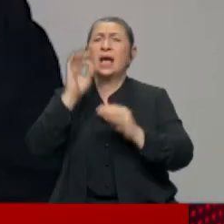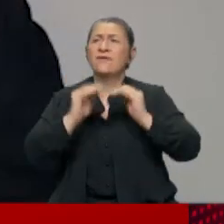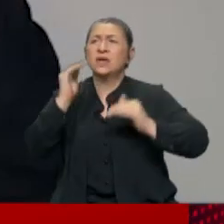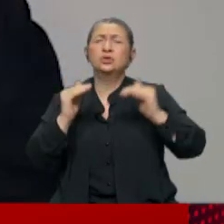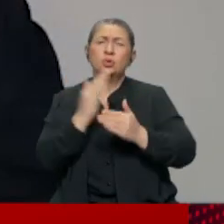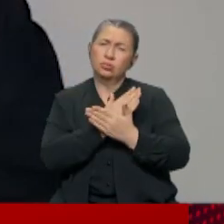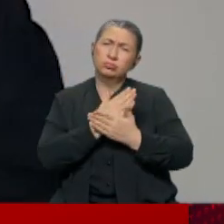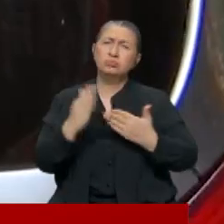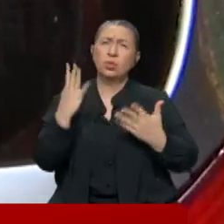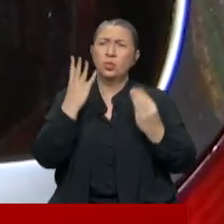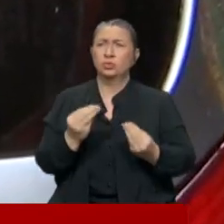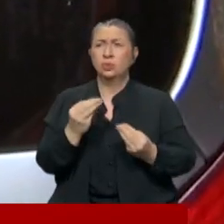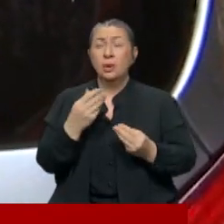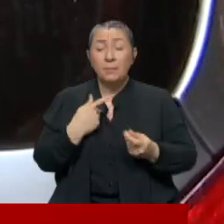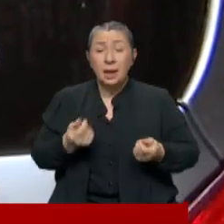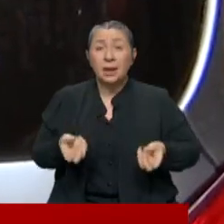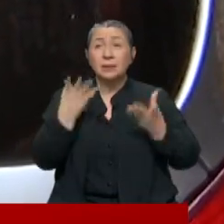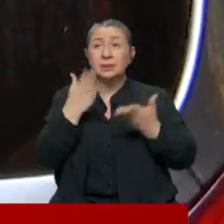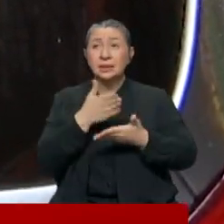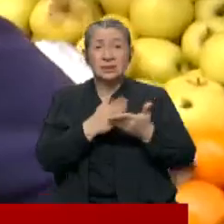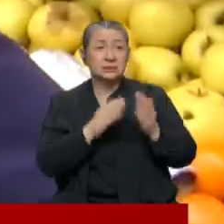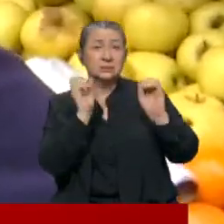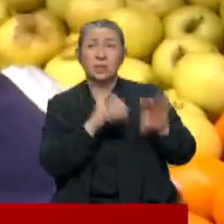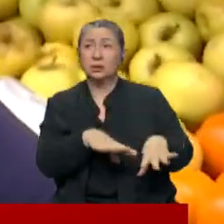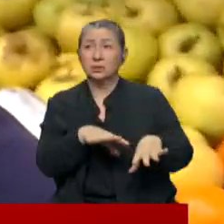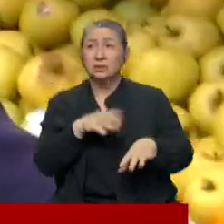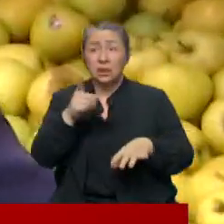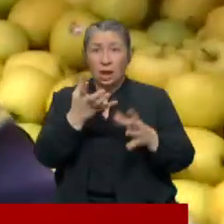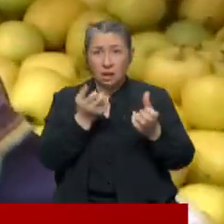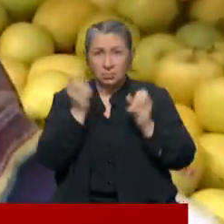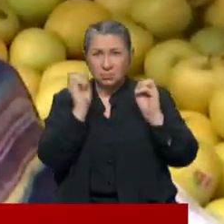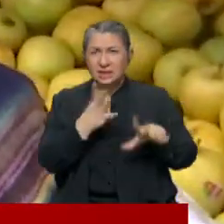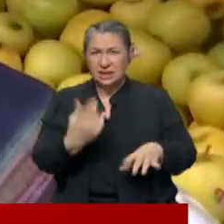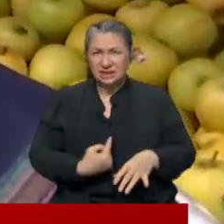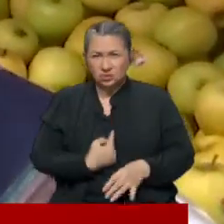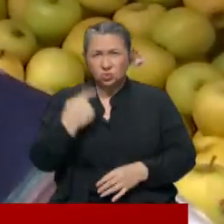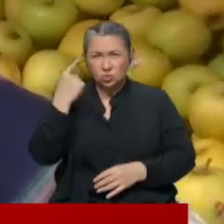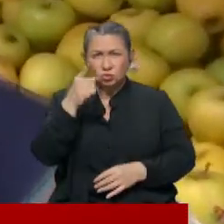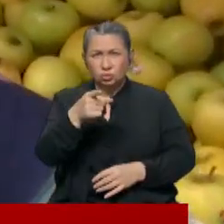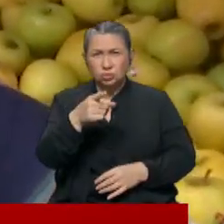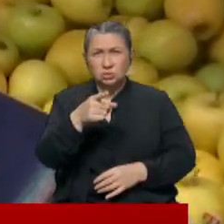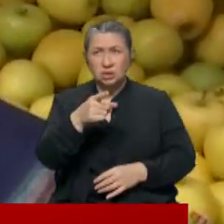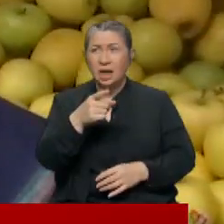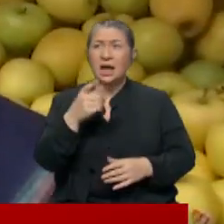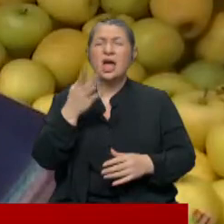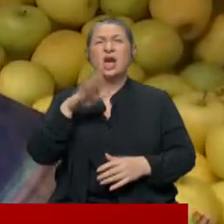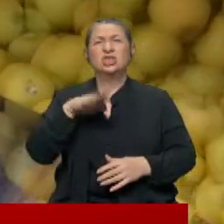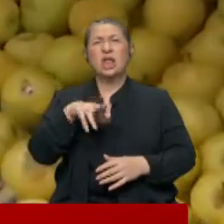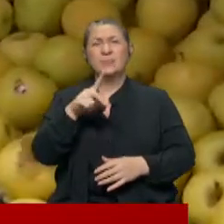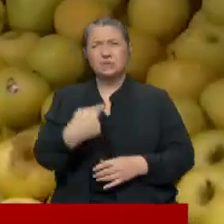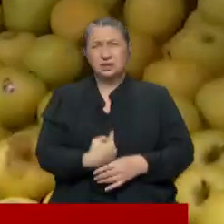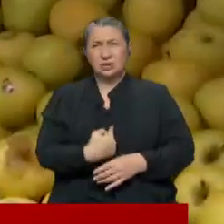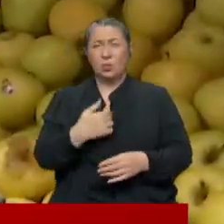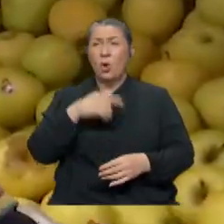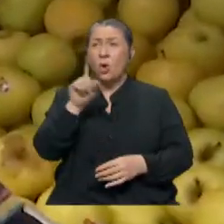söylemek büyük bir öngörü olmaz. Paramız yetmedi. Yarısı kasada kaldı. Sen aldığını geri bıraktığın zaman ne hissettiğini düşünebiliyor musun? Aynı aşağılanmış gibi.